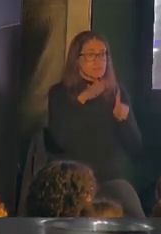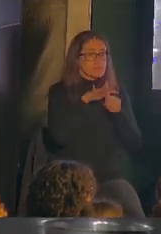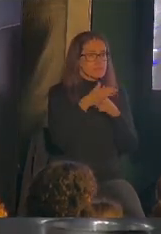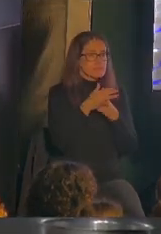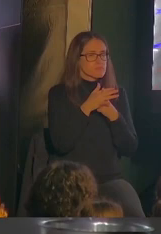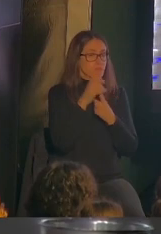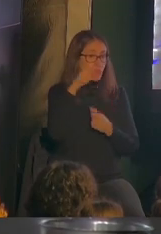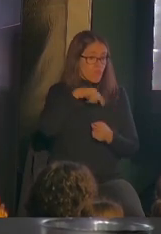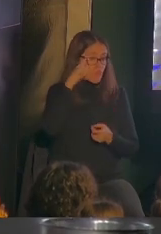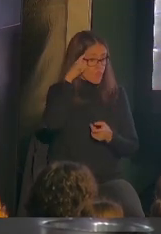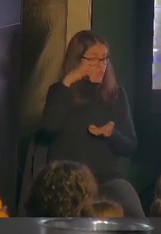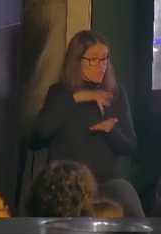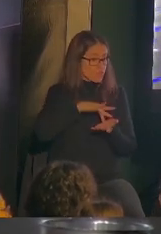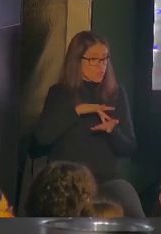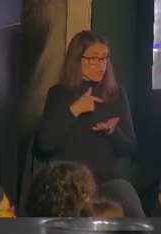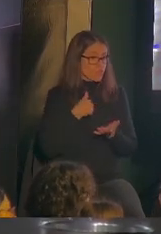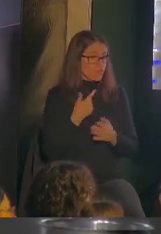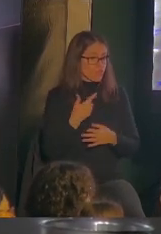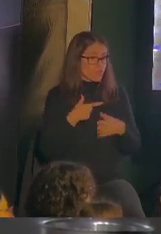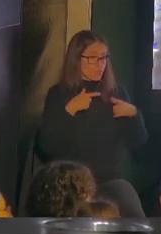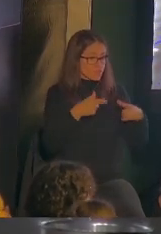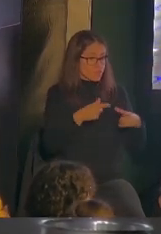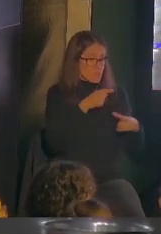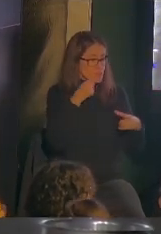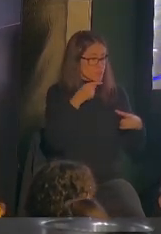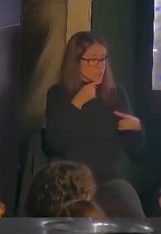avui, amb el postre que us presento,